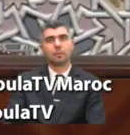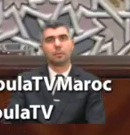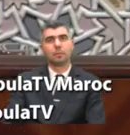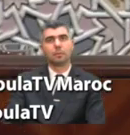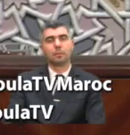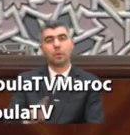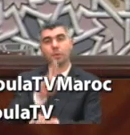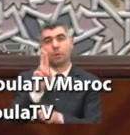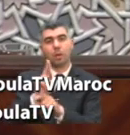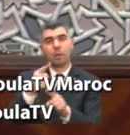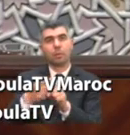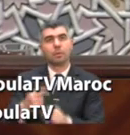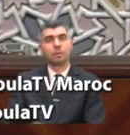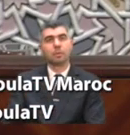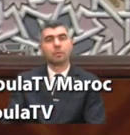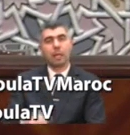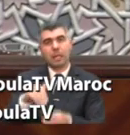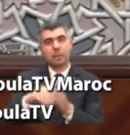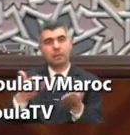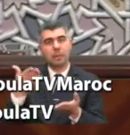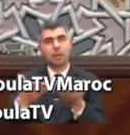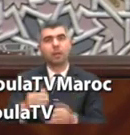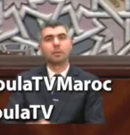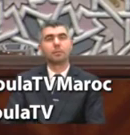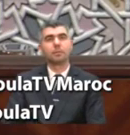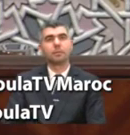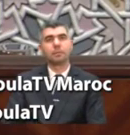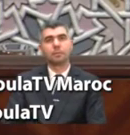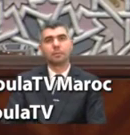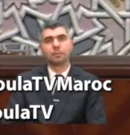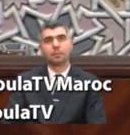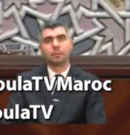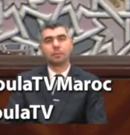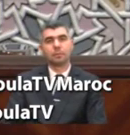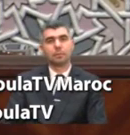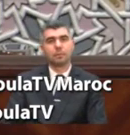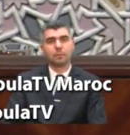تعقيب إضافي من الفريق الاستقلالي الوحدة والتعادلية، تفضل السيد نائب محترم.